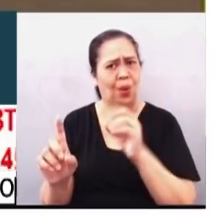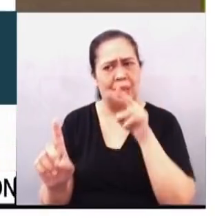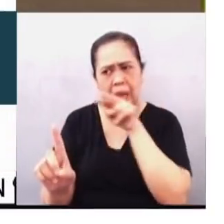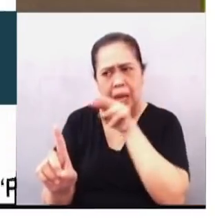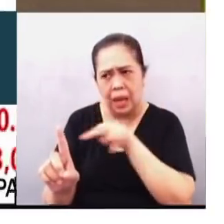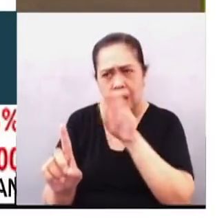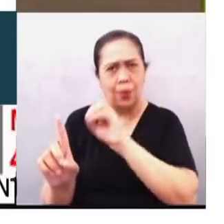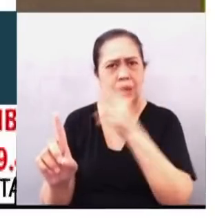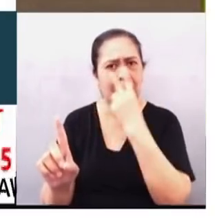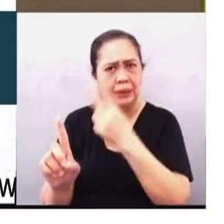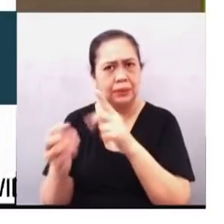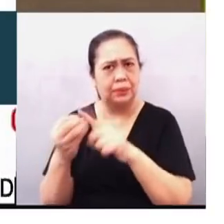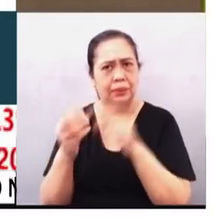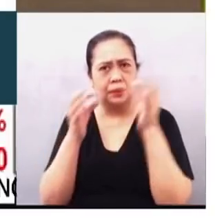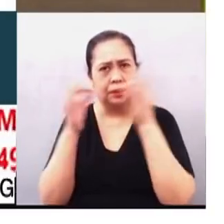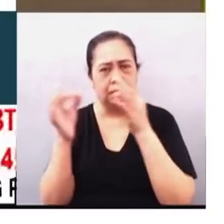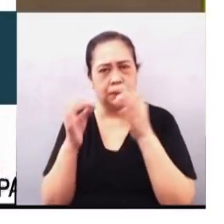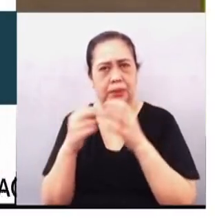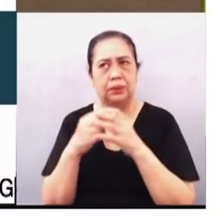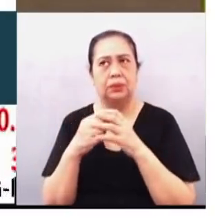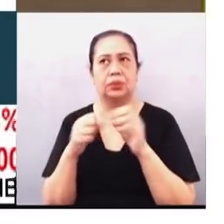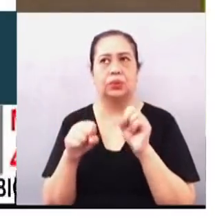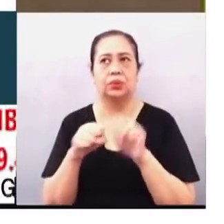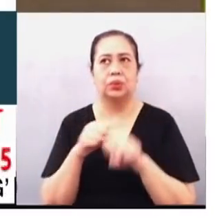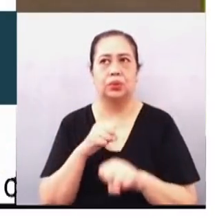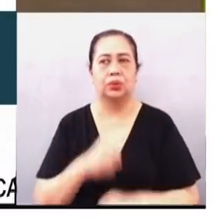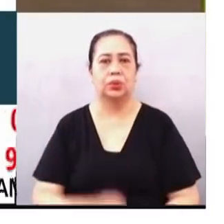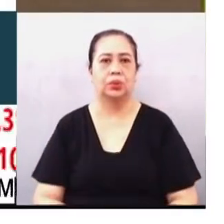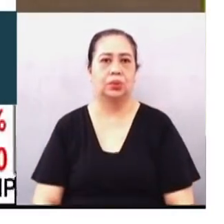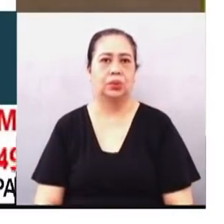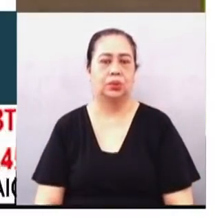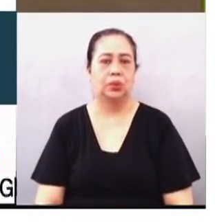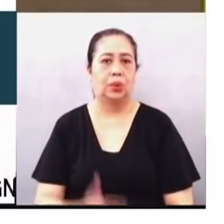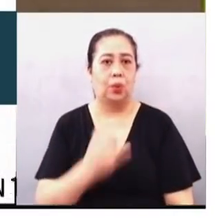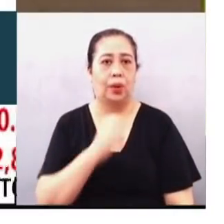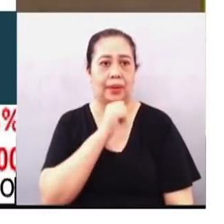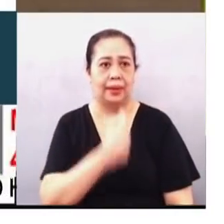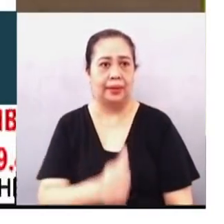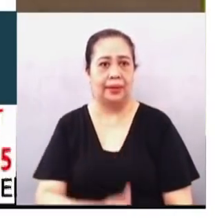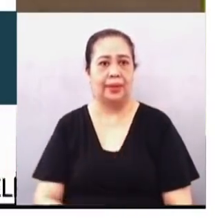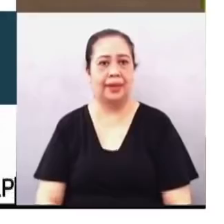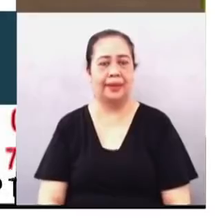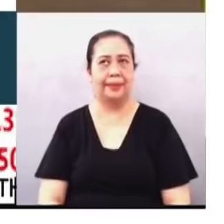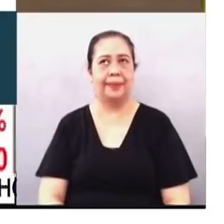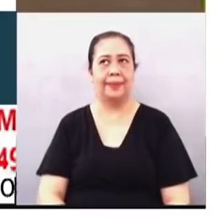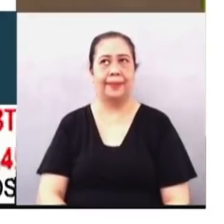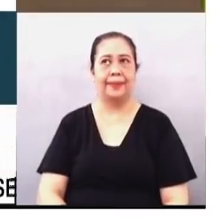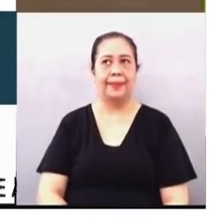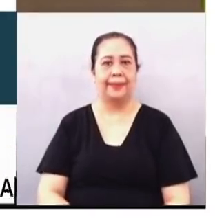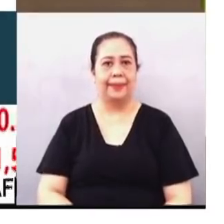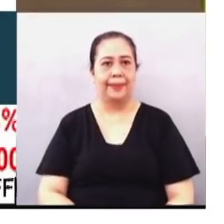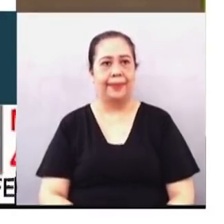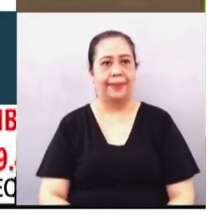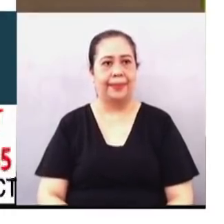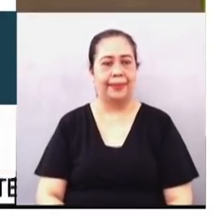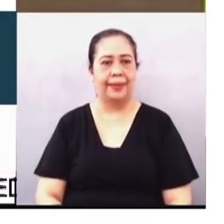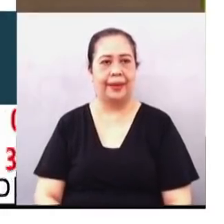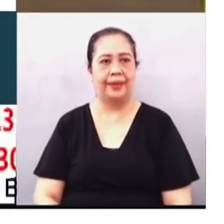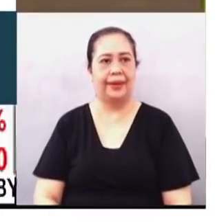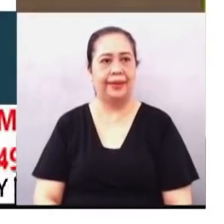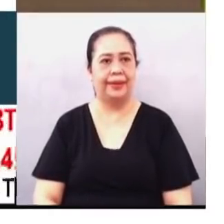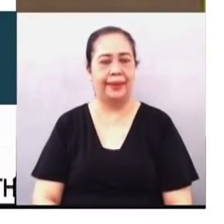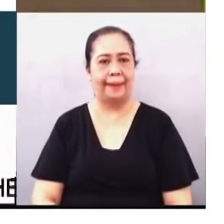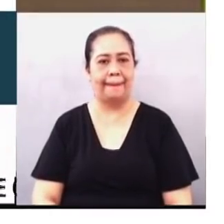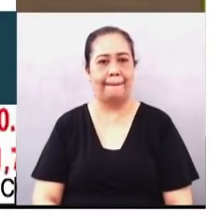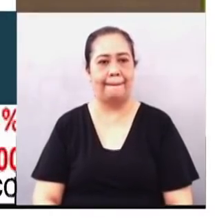links sa drugs. Kaya, why not? Why not? If sa tingin mo, magiging asset yung